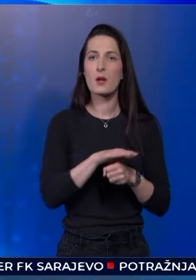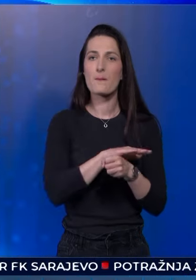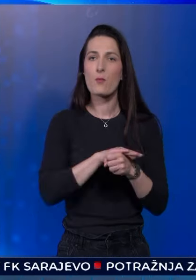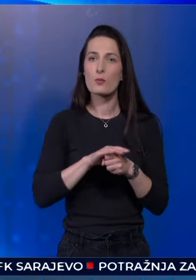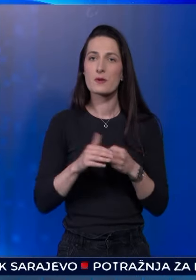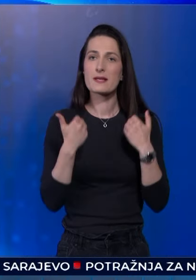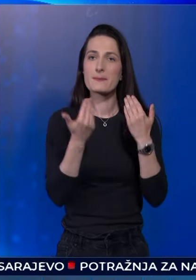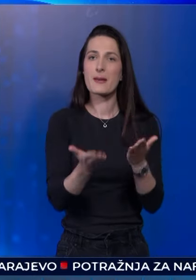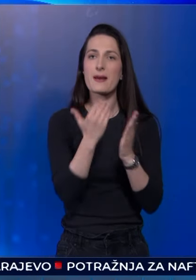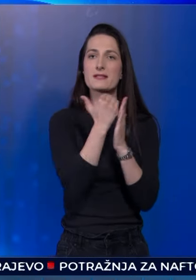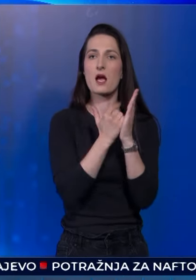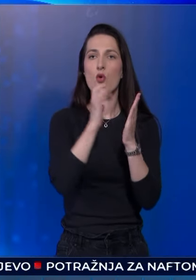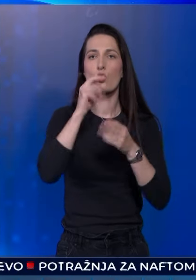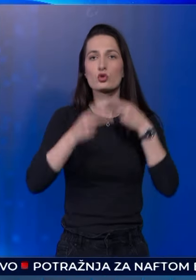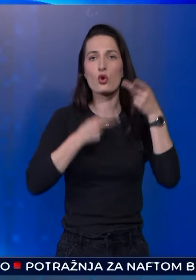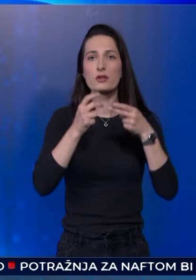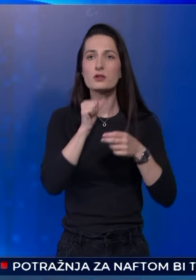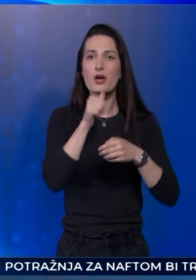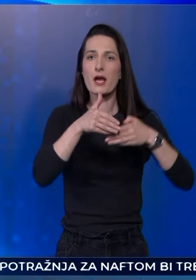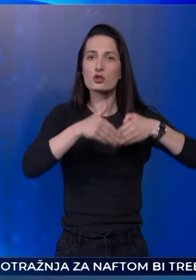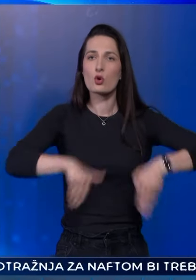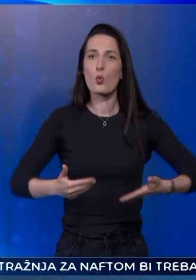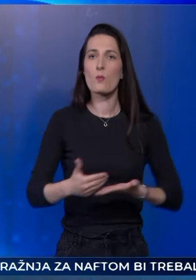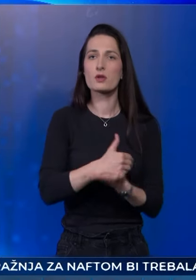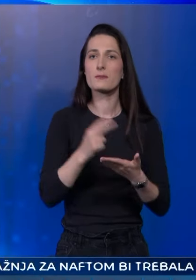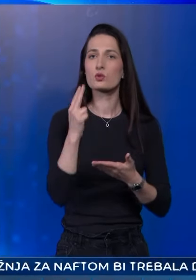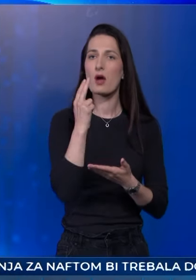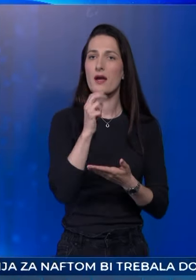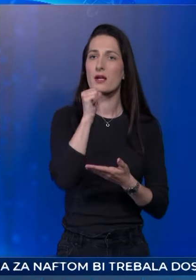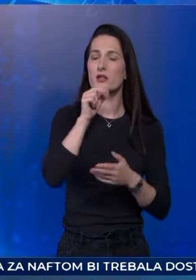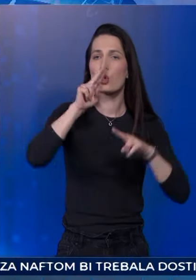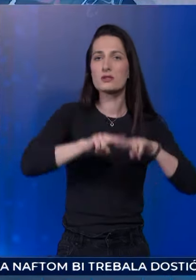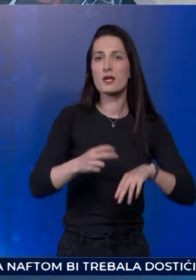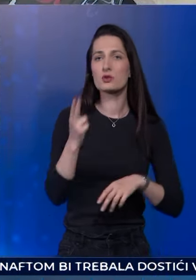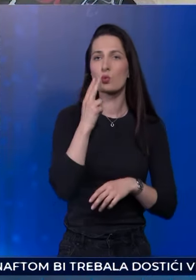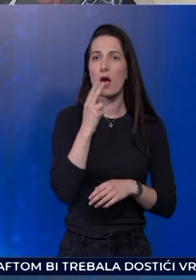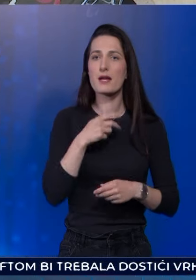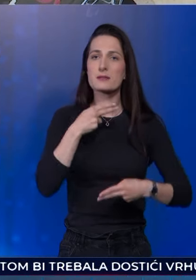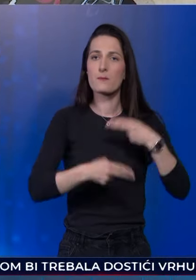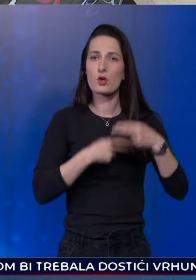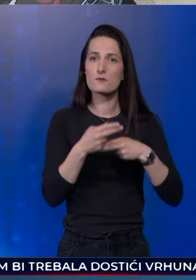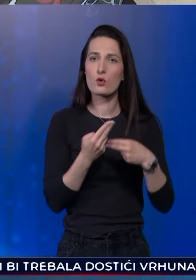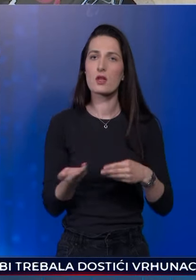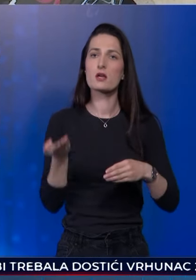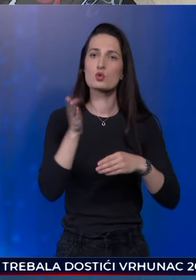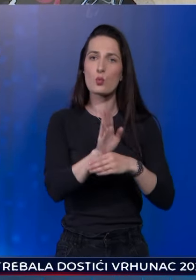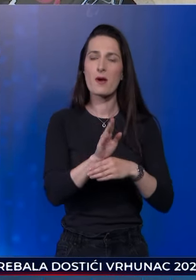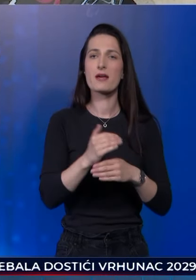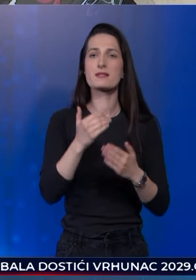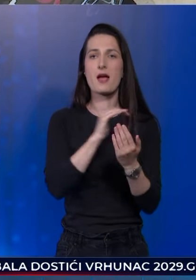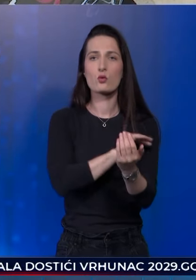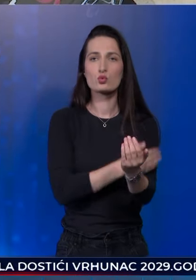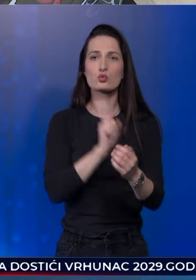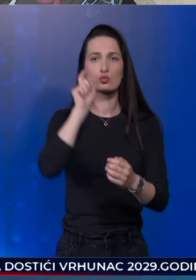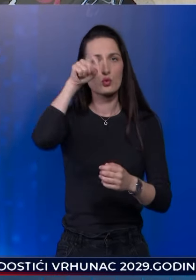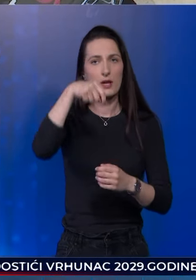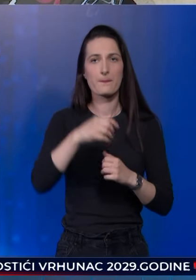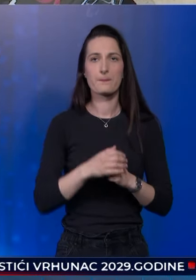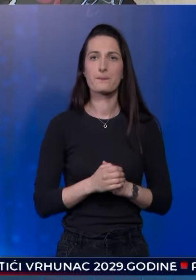Potpuna primjena zakona o kontroli i ograničenoj upotrebi duhana i ostalih duhanskih proizvoda stupa na snagu